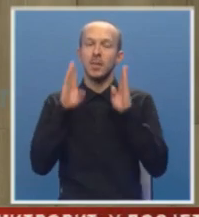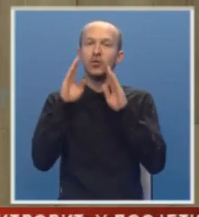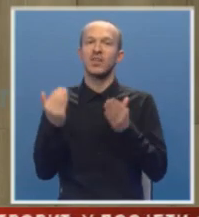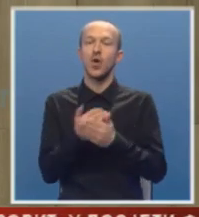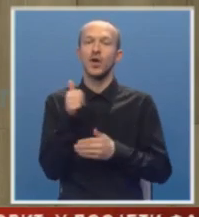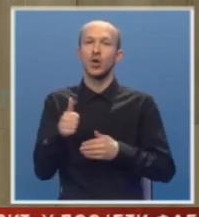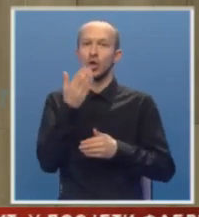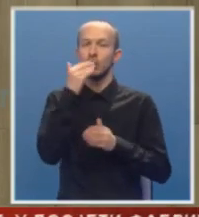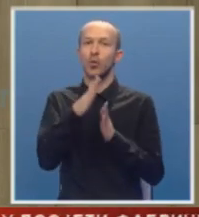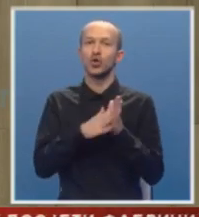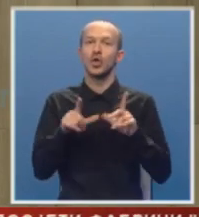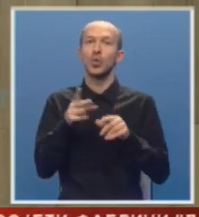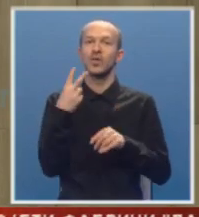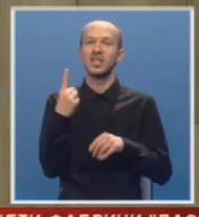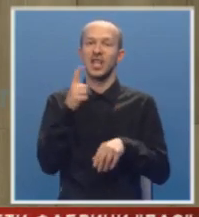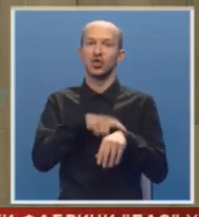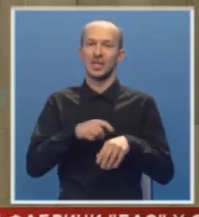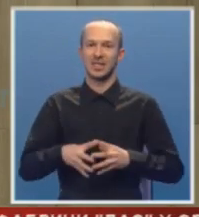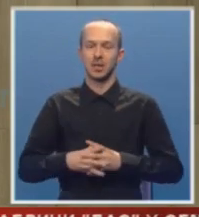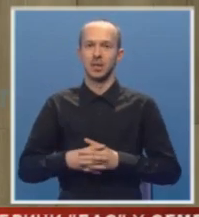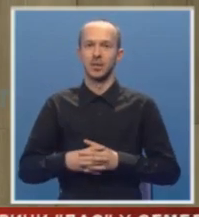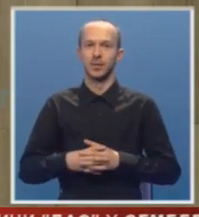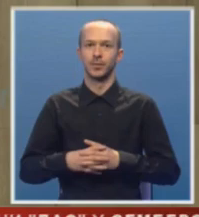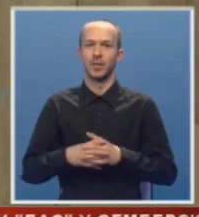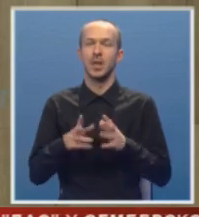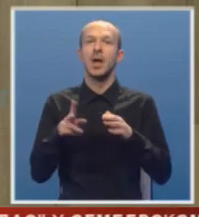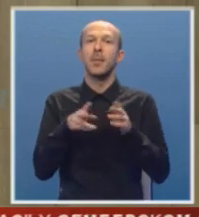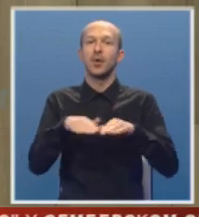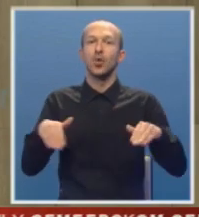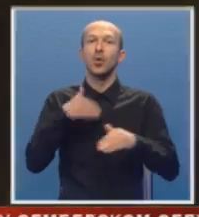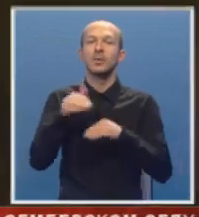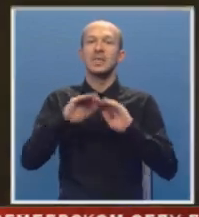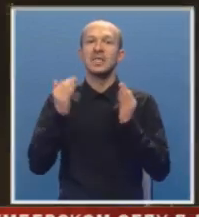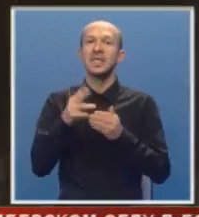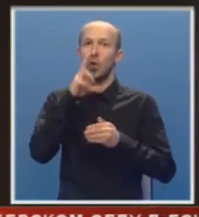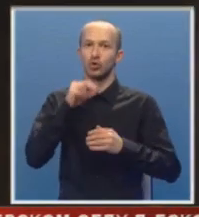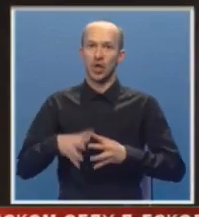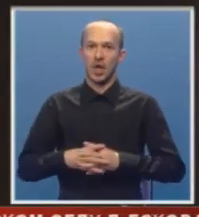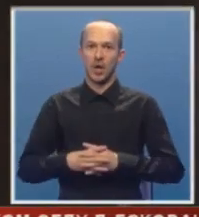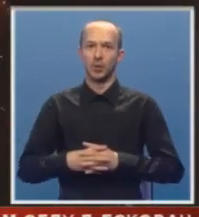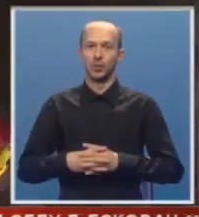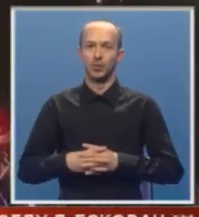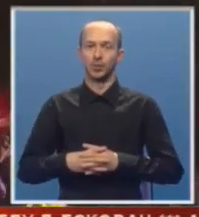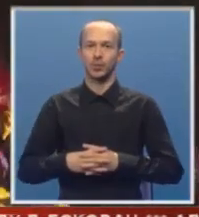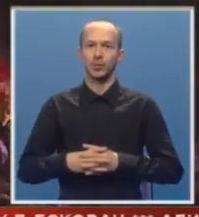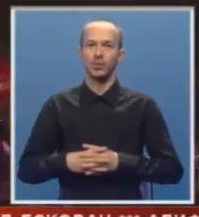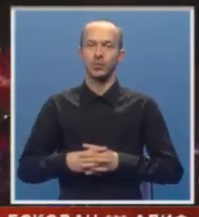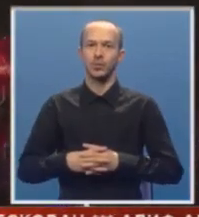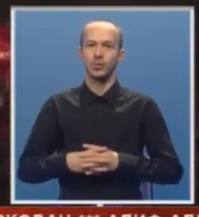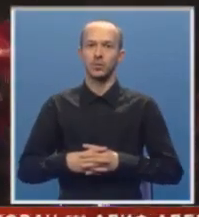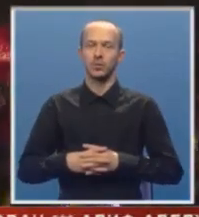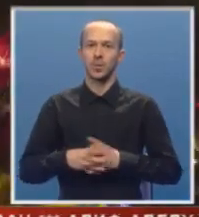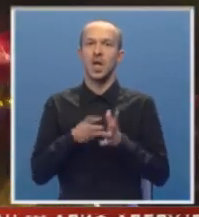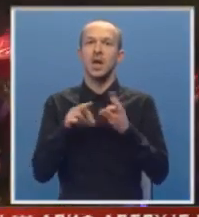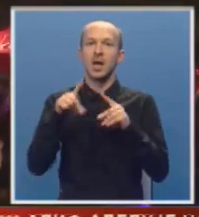nove godine će početi u 21 čas na platovu ispred zgrade opštine. Na